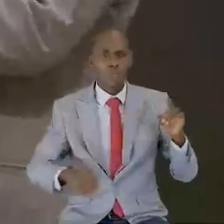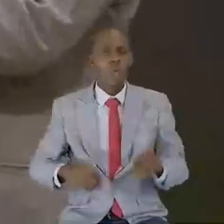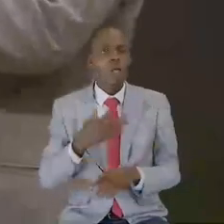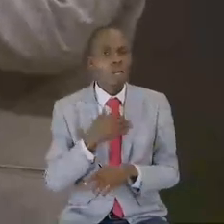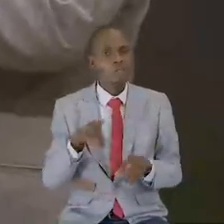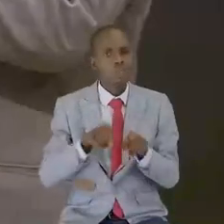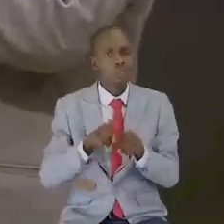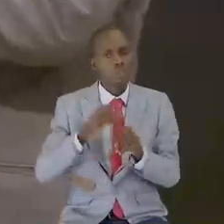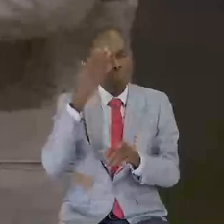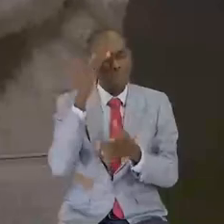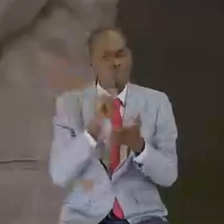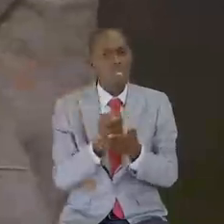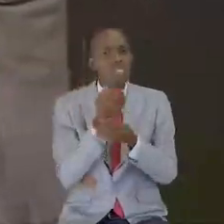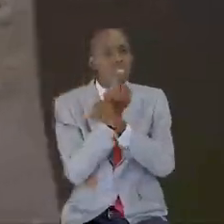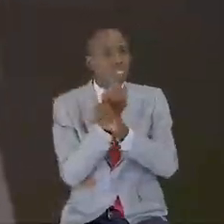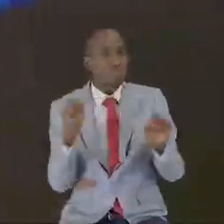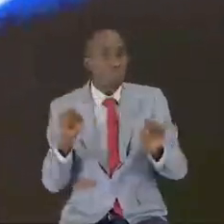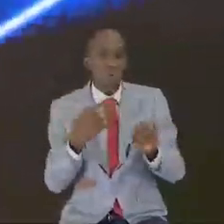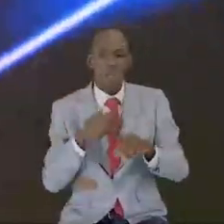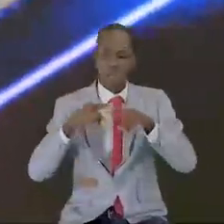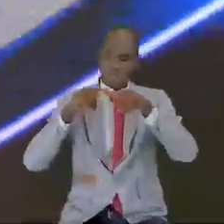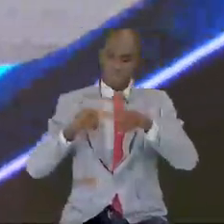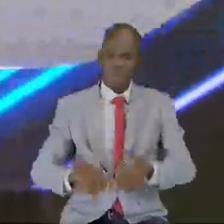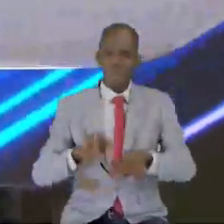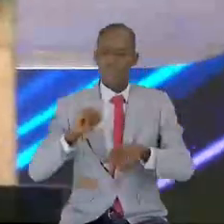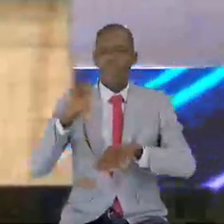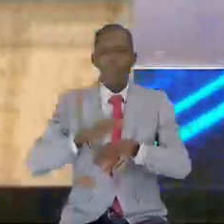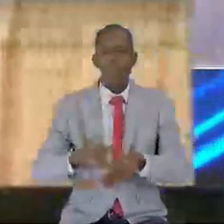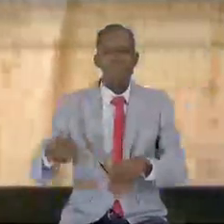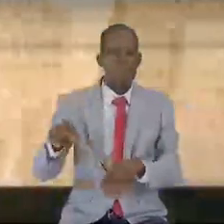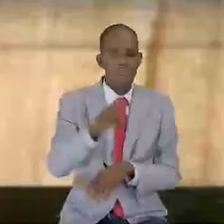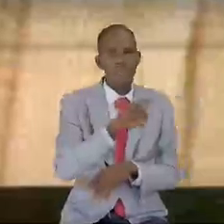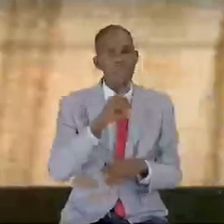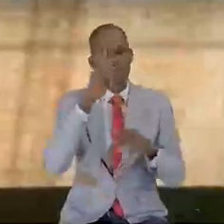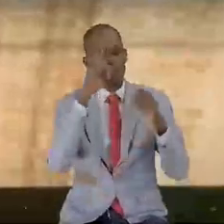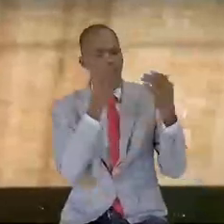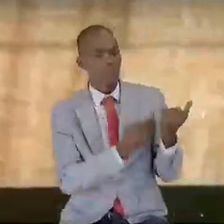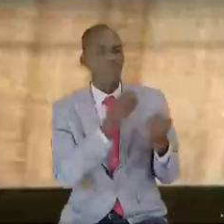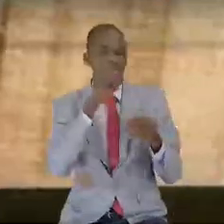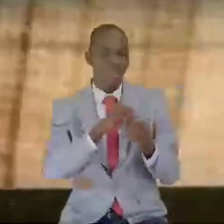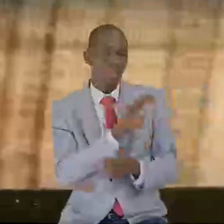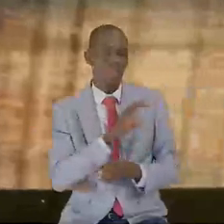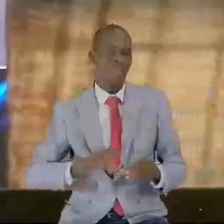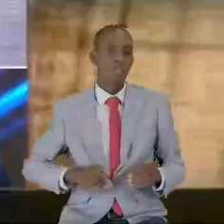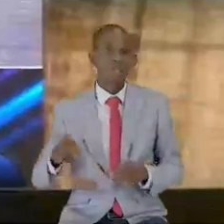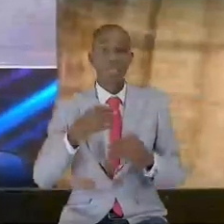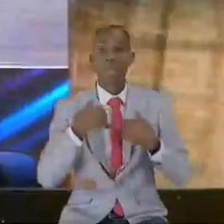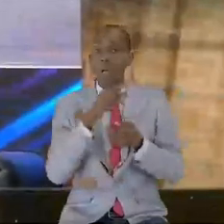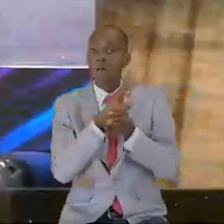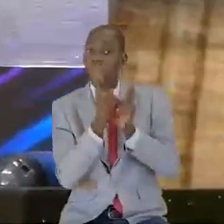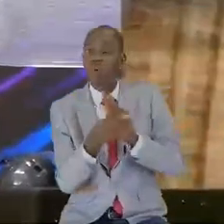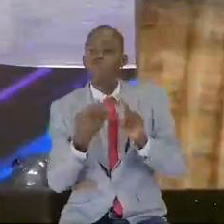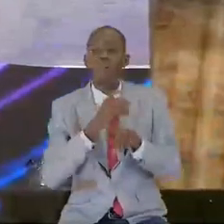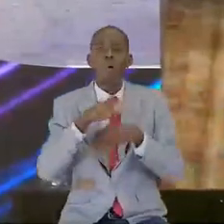et ils savaient que le salut dépend simplement de leur foi en Christ. Ils se sont